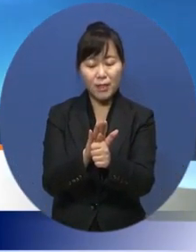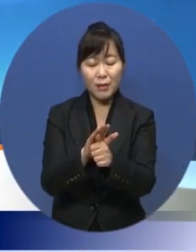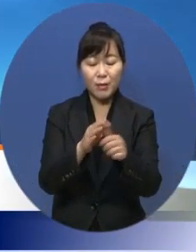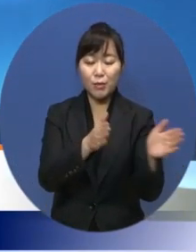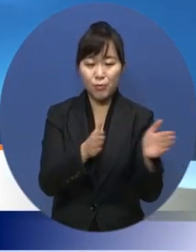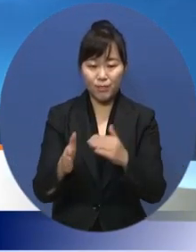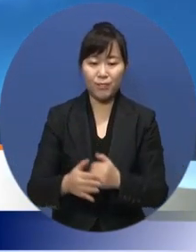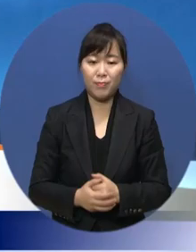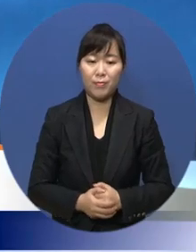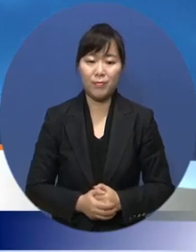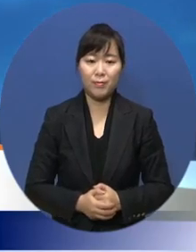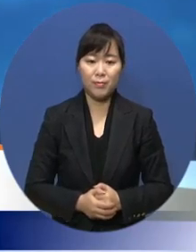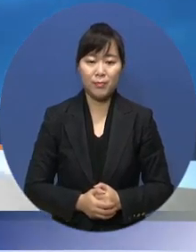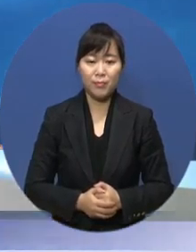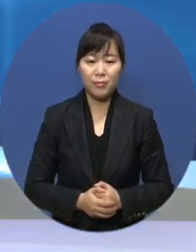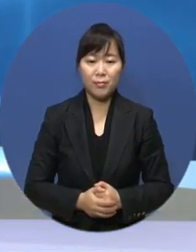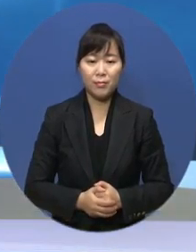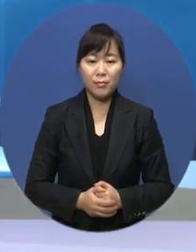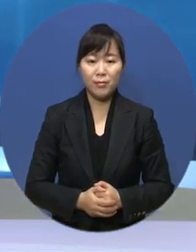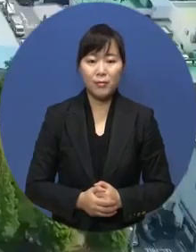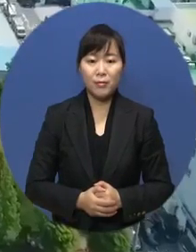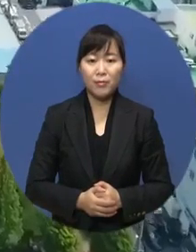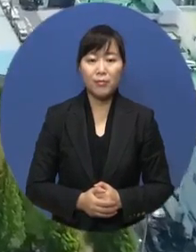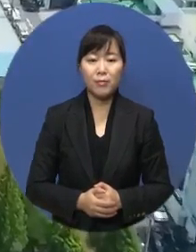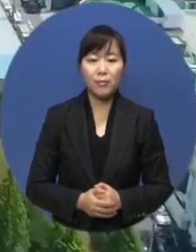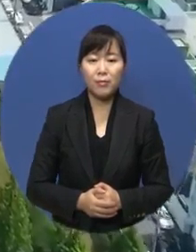보도에 이영춘 기자입니다.